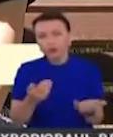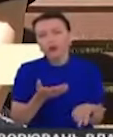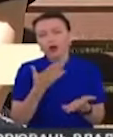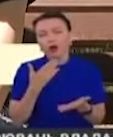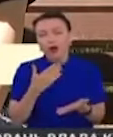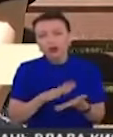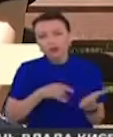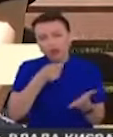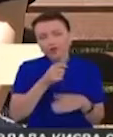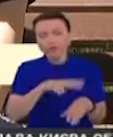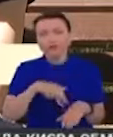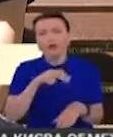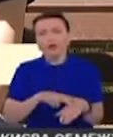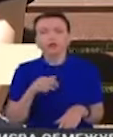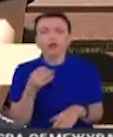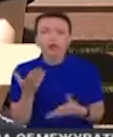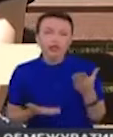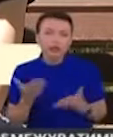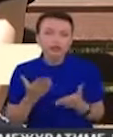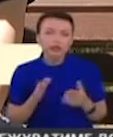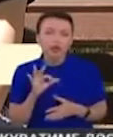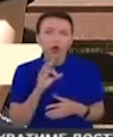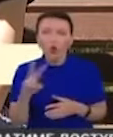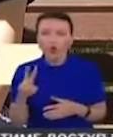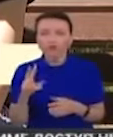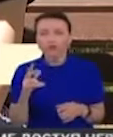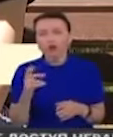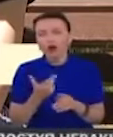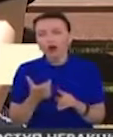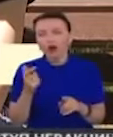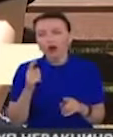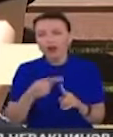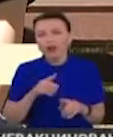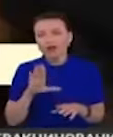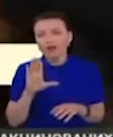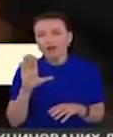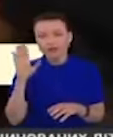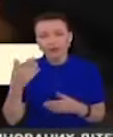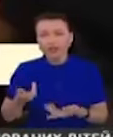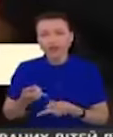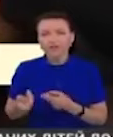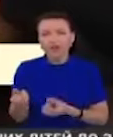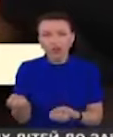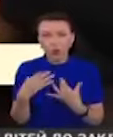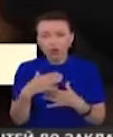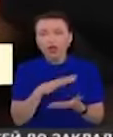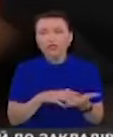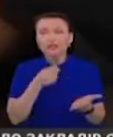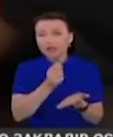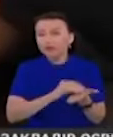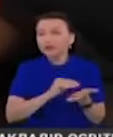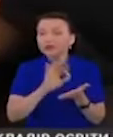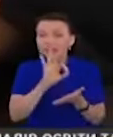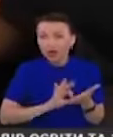в правоохоронні органи, якщо він вам все-таки не повернеться. Заяву у поліцію Віктор написав